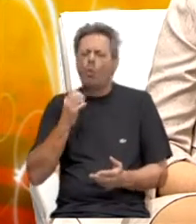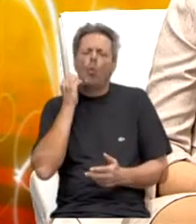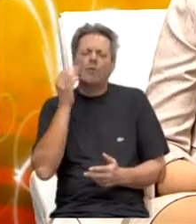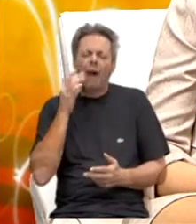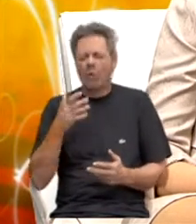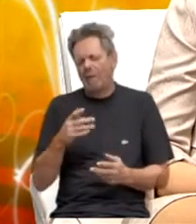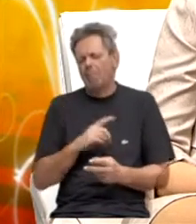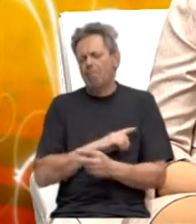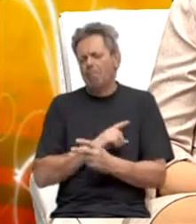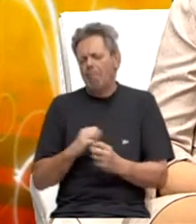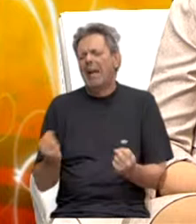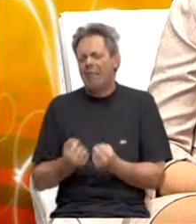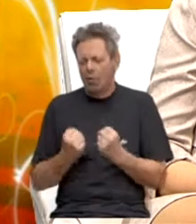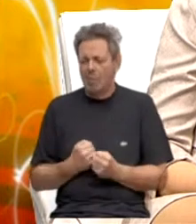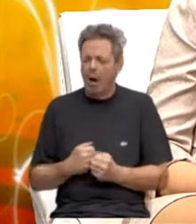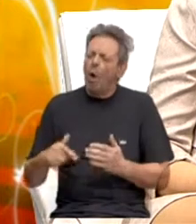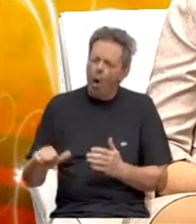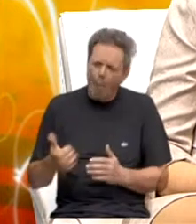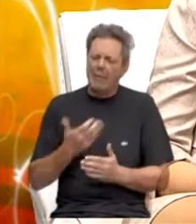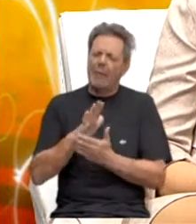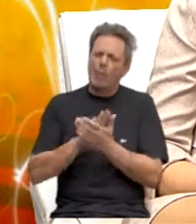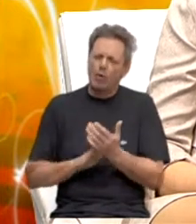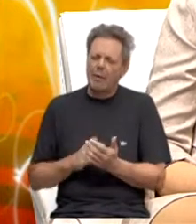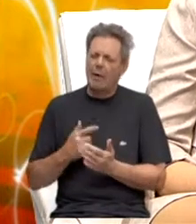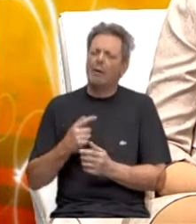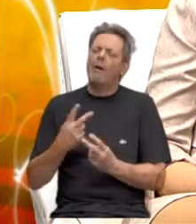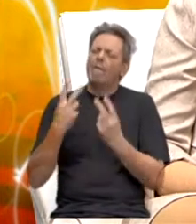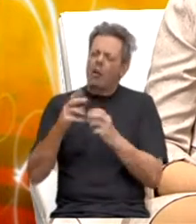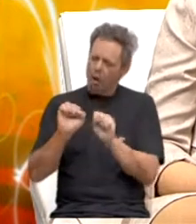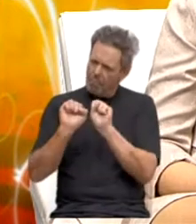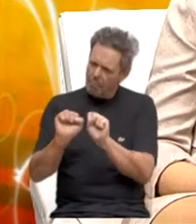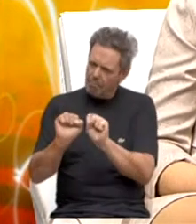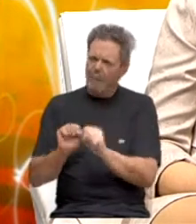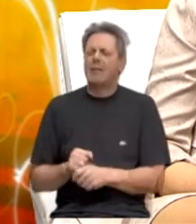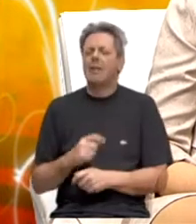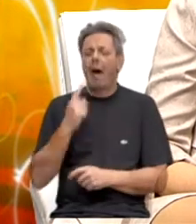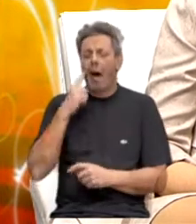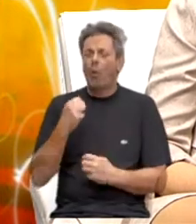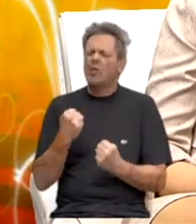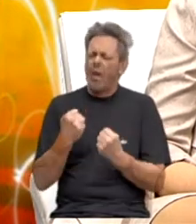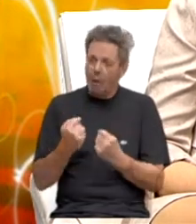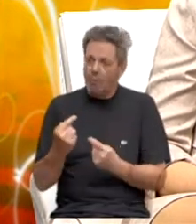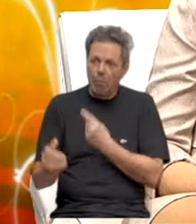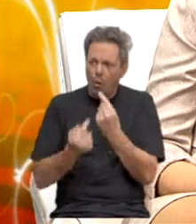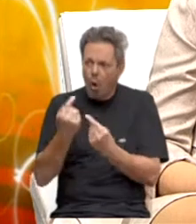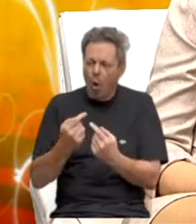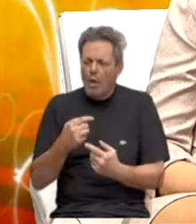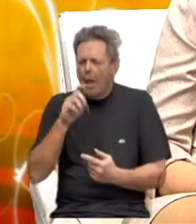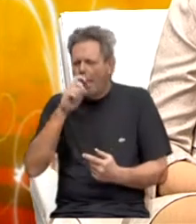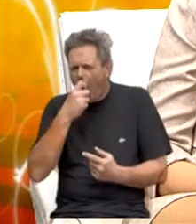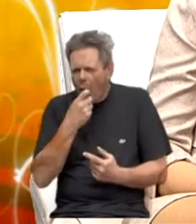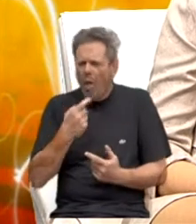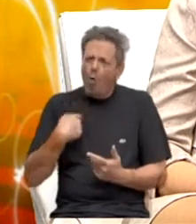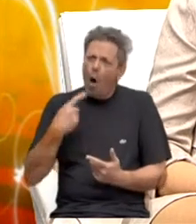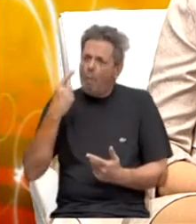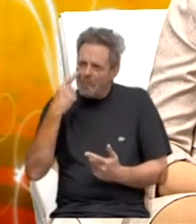aktivnostima. Dakle, vraćamo se na početak. Jako je bitna je prevencija ili ako se baš javi ta bol u smislu akutnog, koja bi mogla